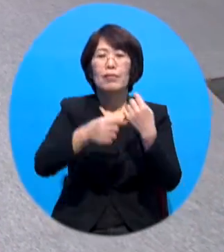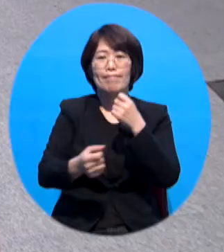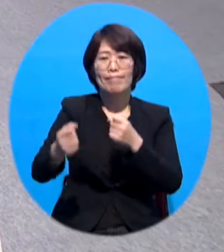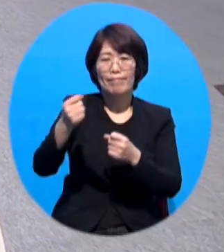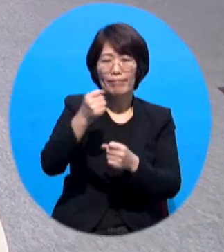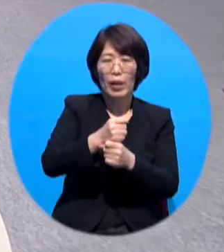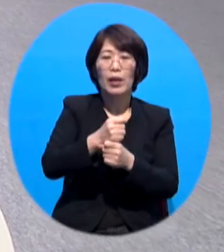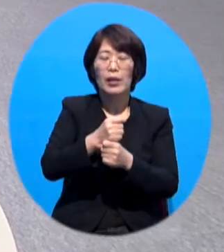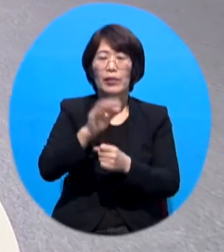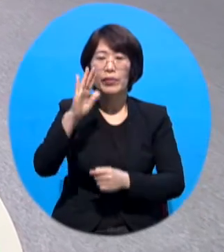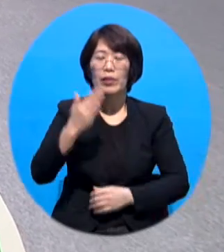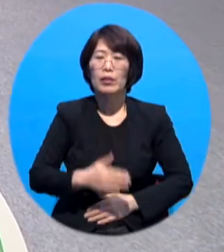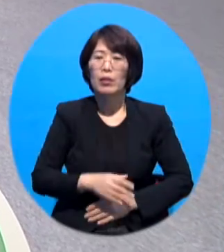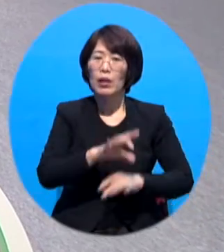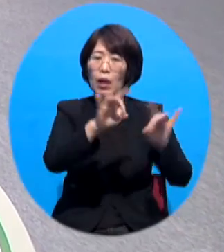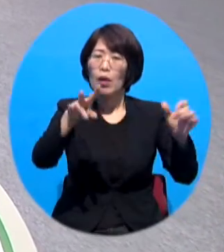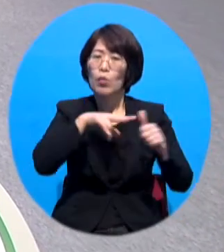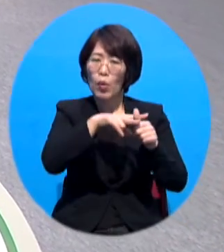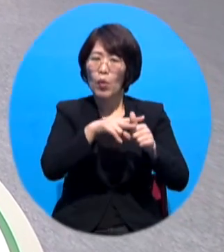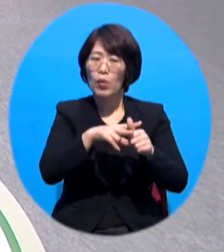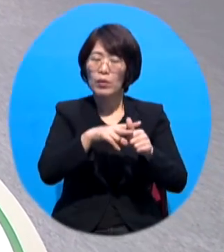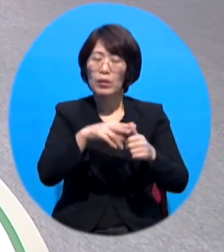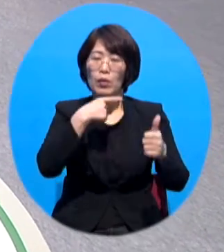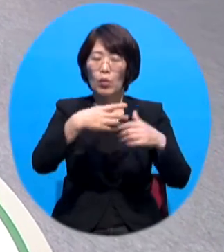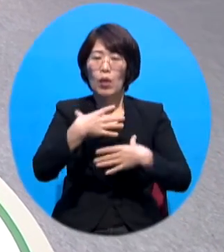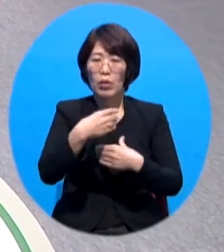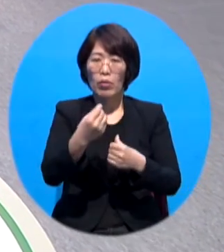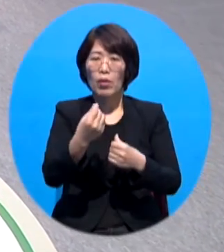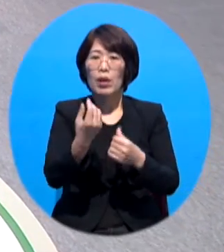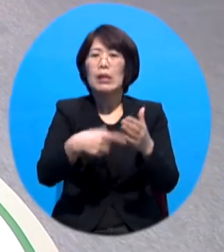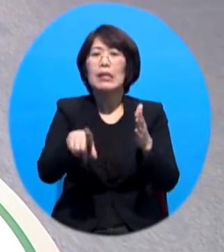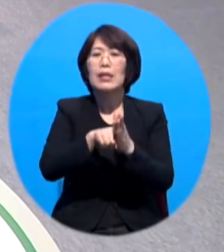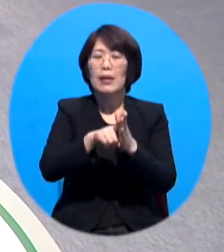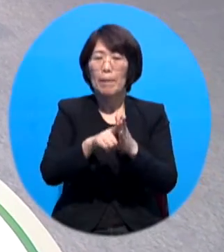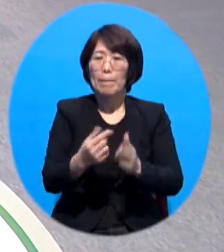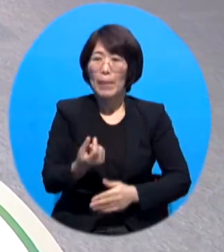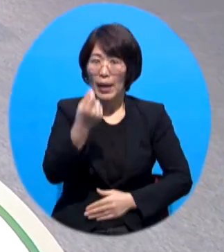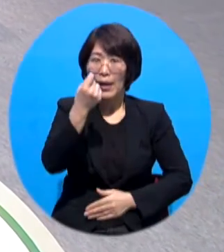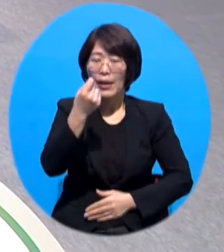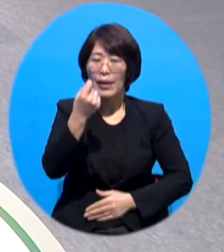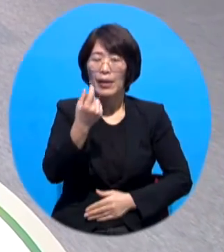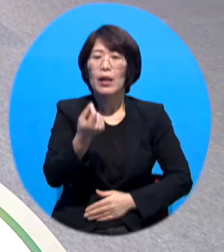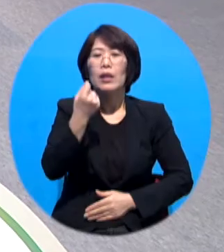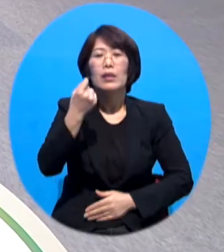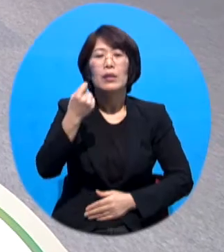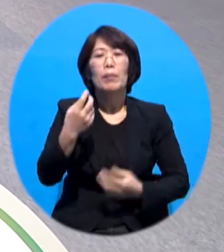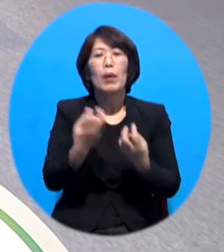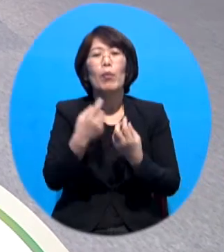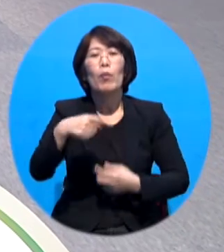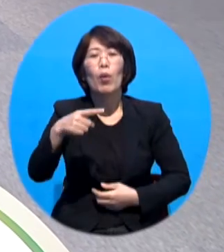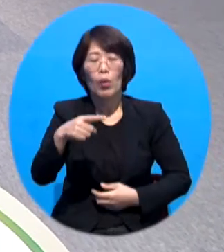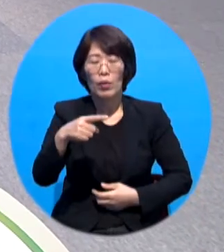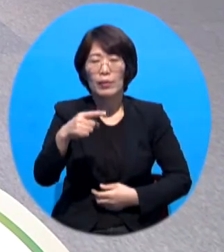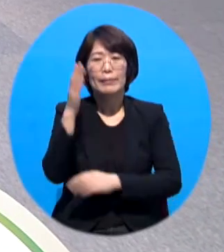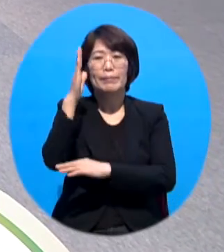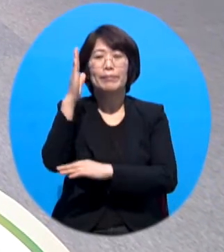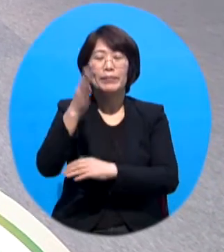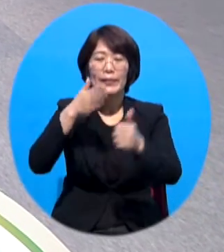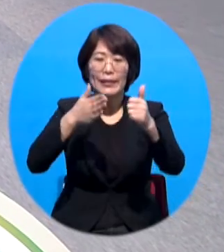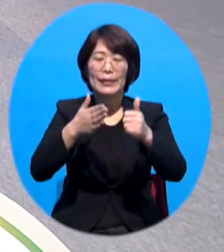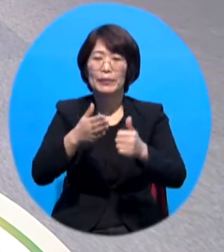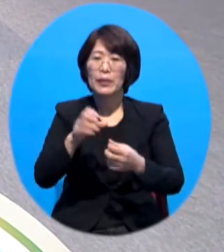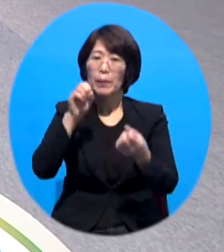되고 있는데요 각 후보들은 발빠른 교육 안정화를 위한 견해를 밝혀주시기 바랍니다 답변 시간 일본